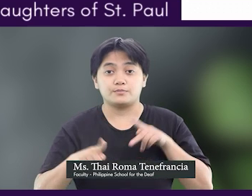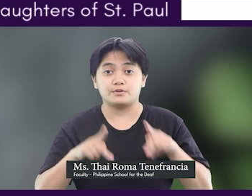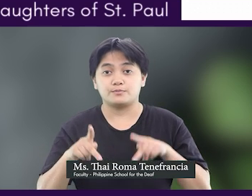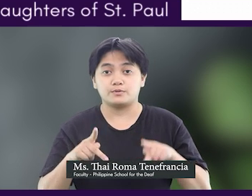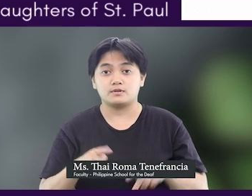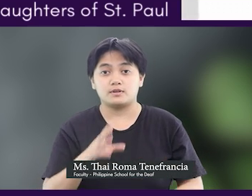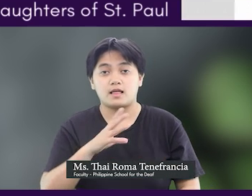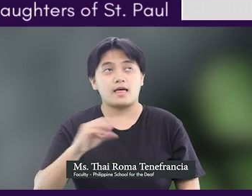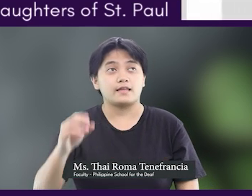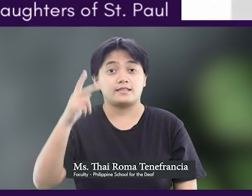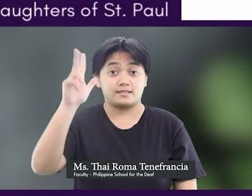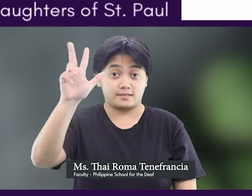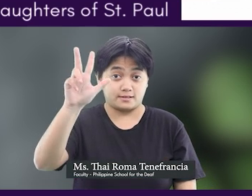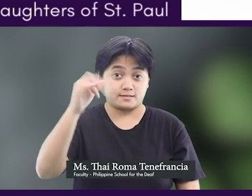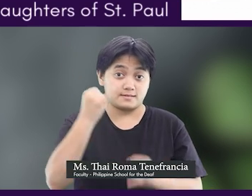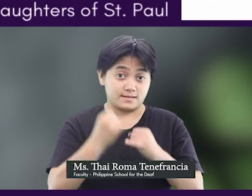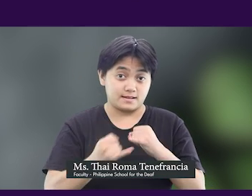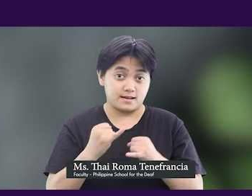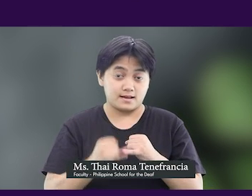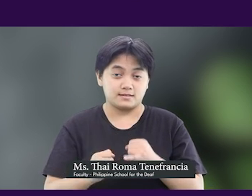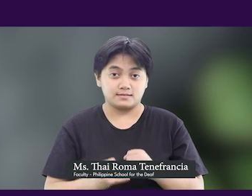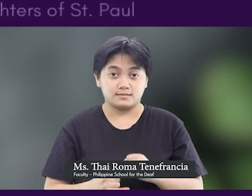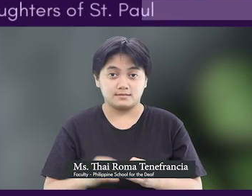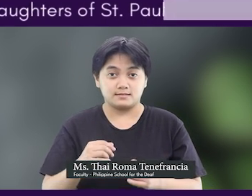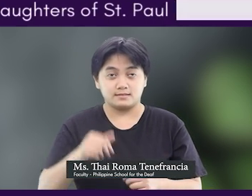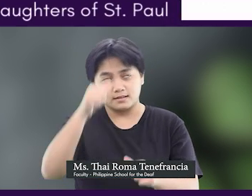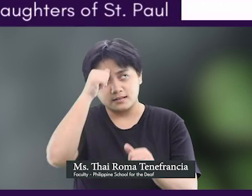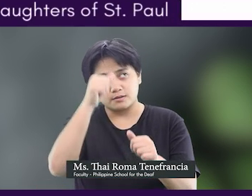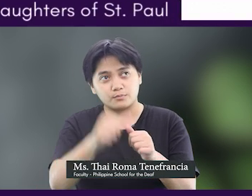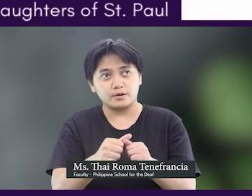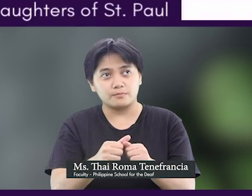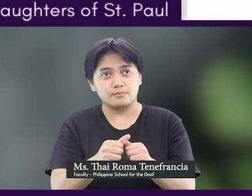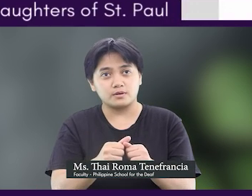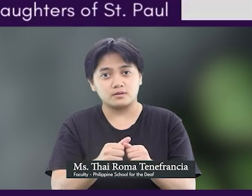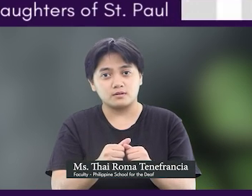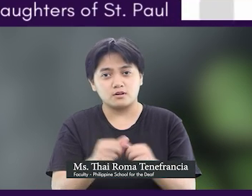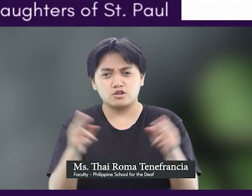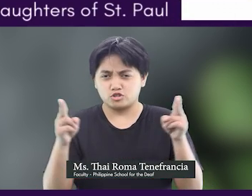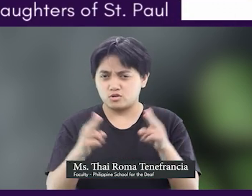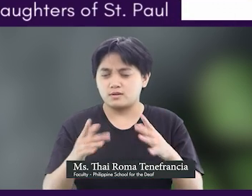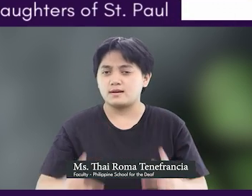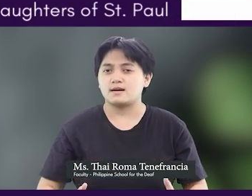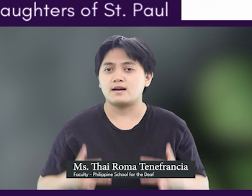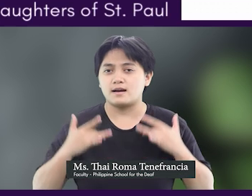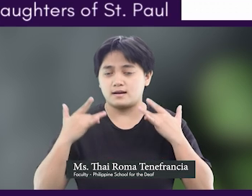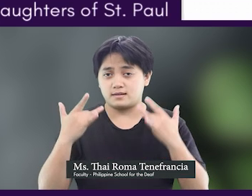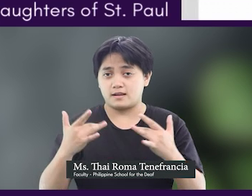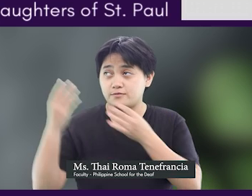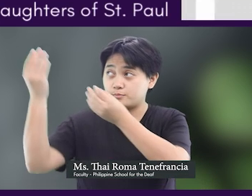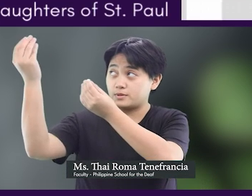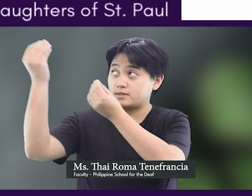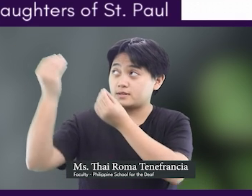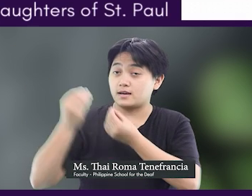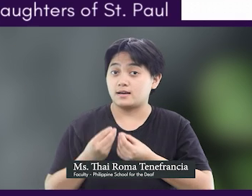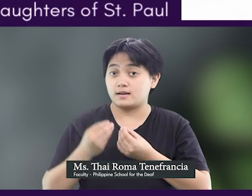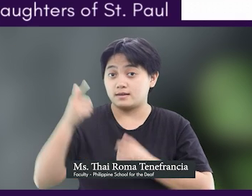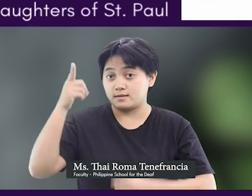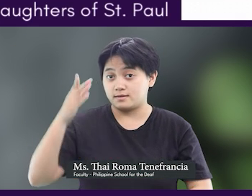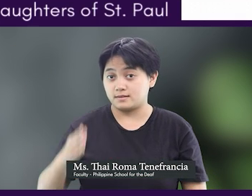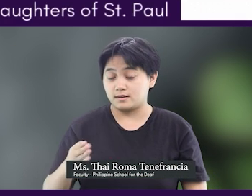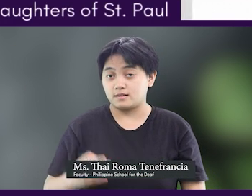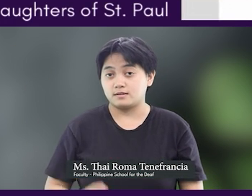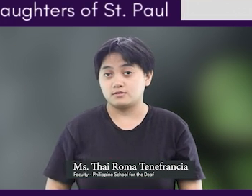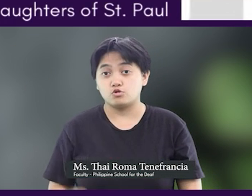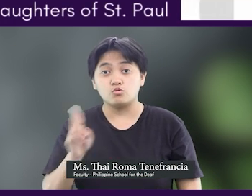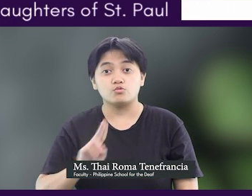para sa iba. At ang ikatlo at panghuli, alalahanin natin na napakaikli ng buhay na